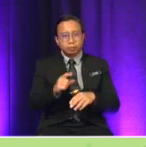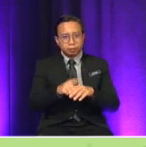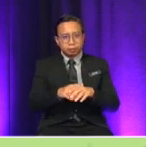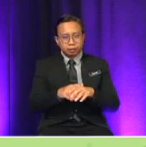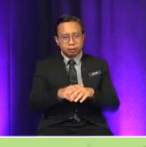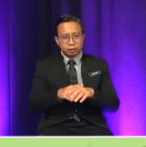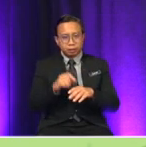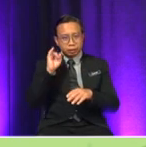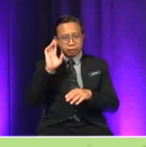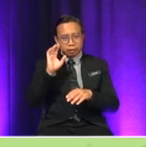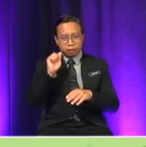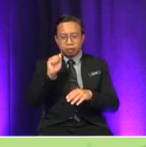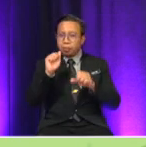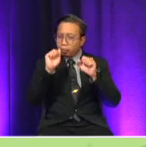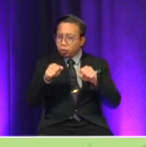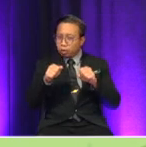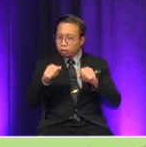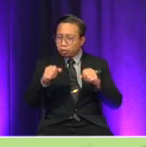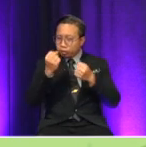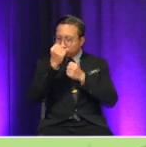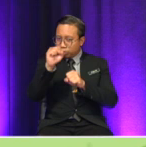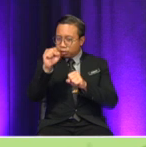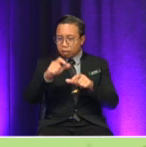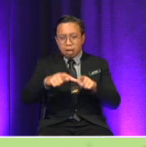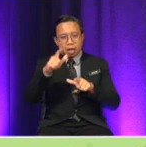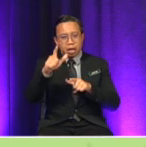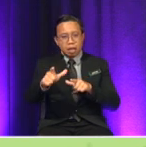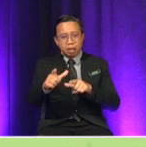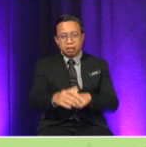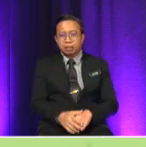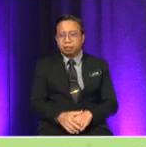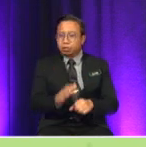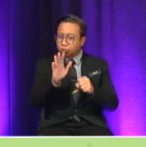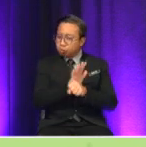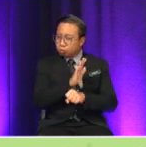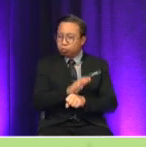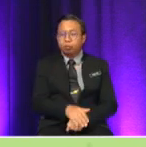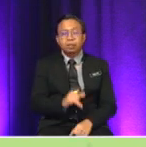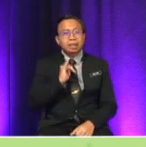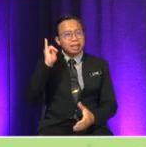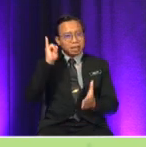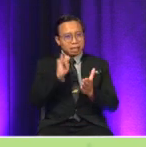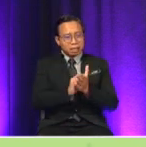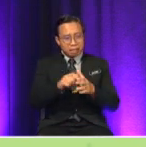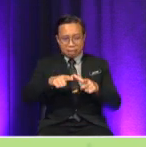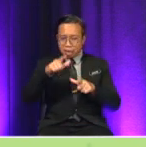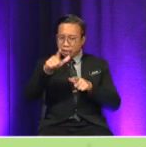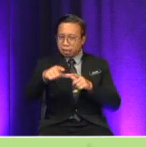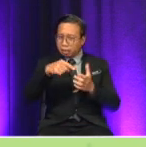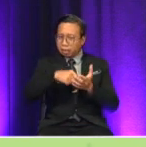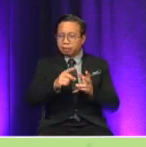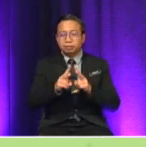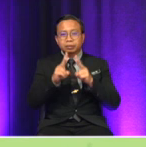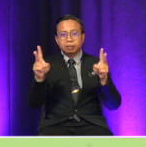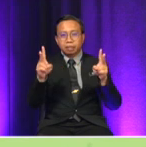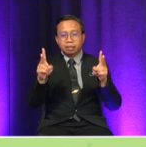Ira sebab boleh menyediakan langkah-langkah pelaksanaan yang cukup teliti, dan saya yakin langkah pelaksanaan ini sangat